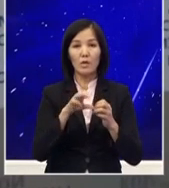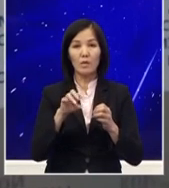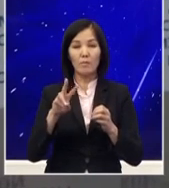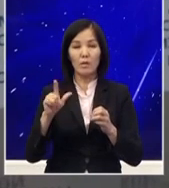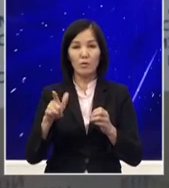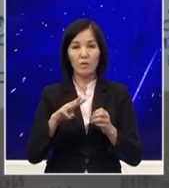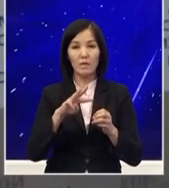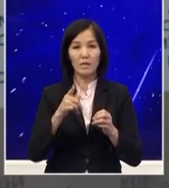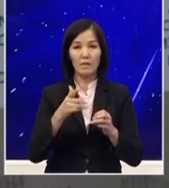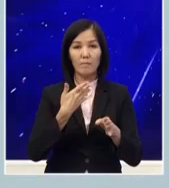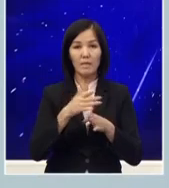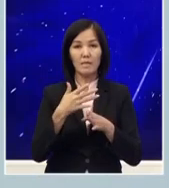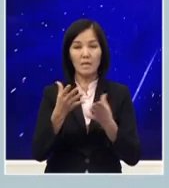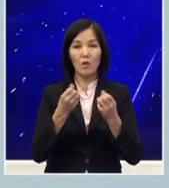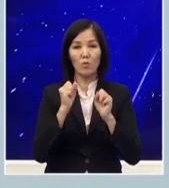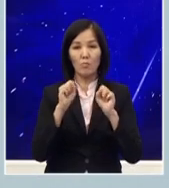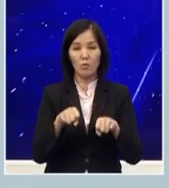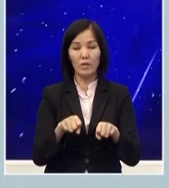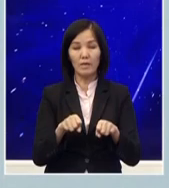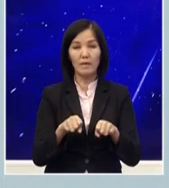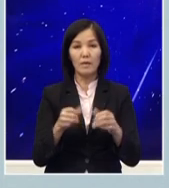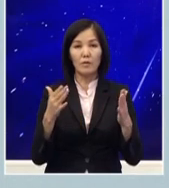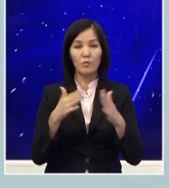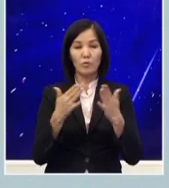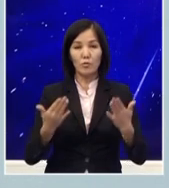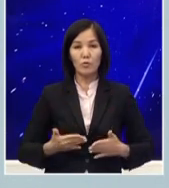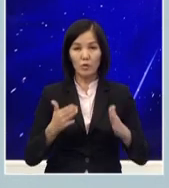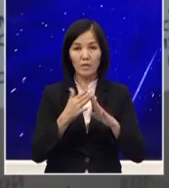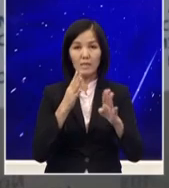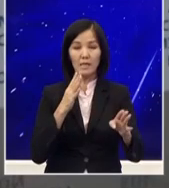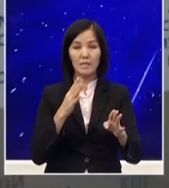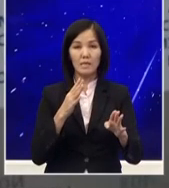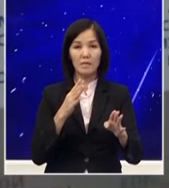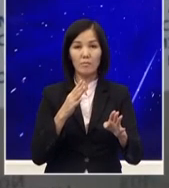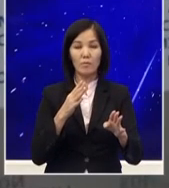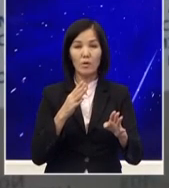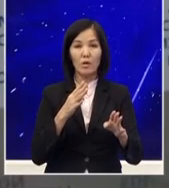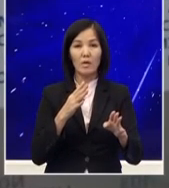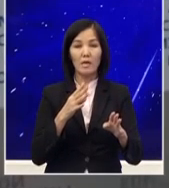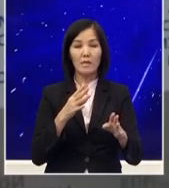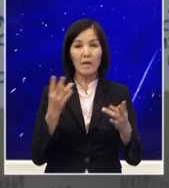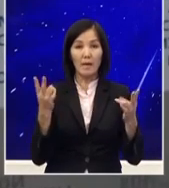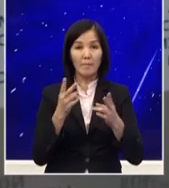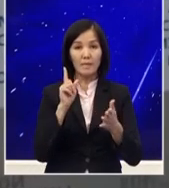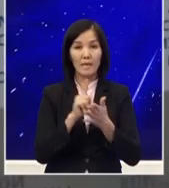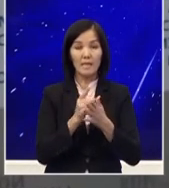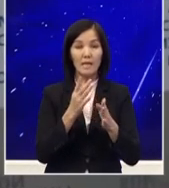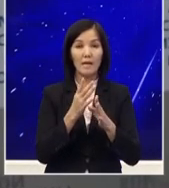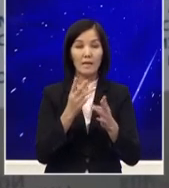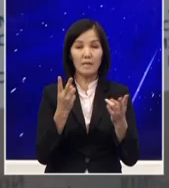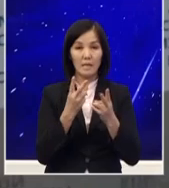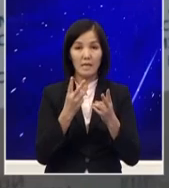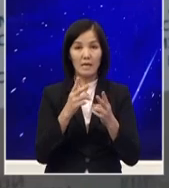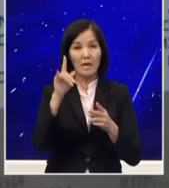теңге несие ала алады. Тұрғын үй кезегінде мұқтаж кісілер болу керек, міндетті түрде кезекте тұру керек.